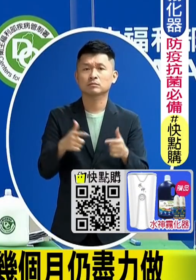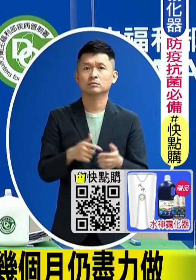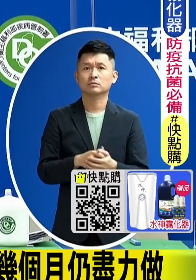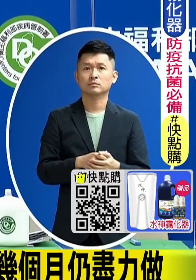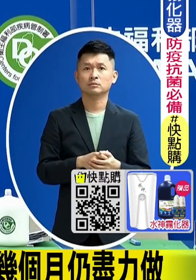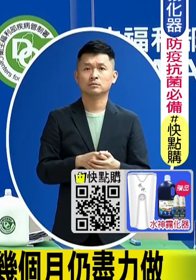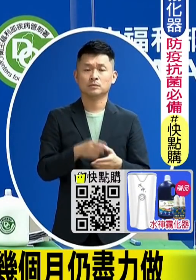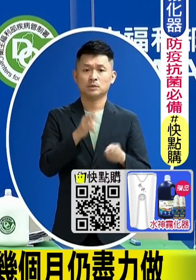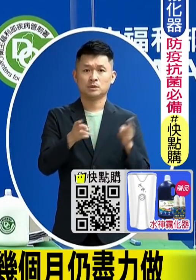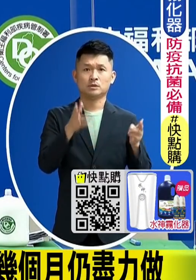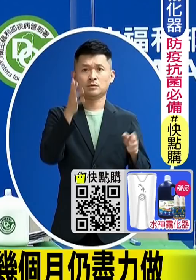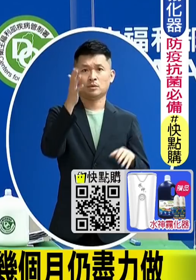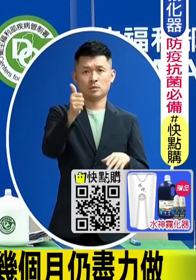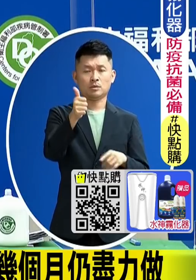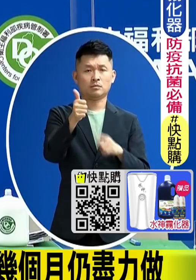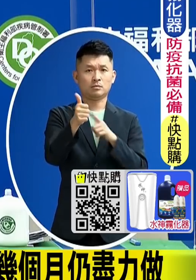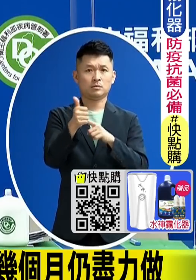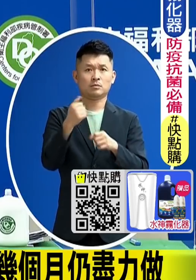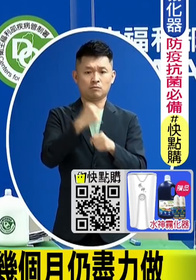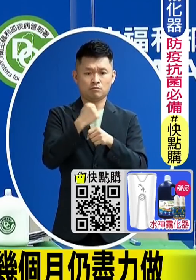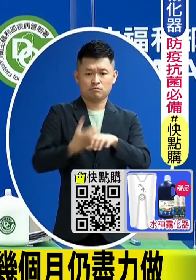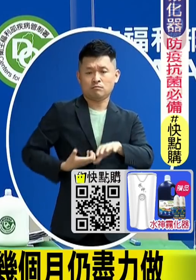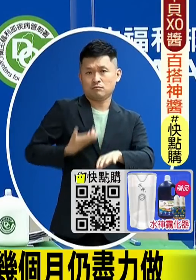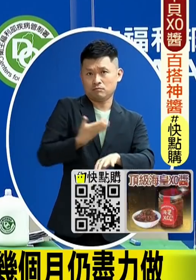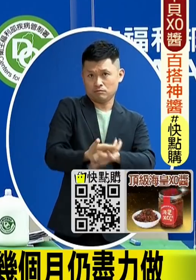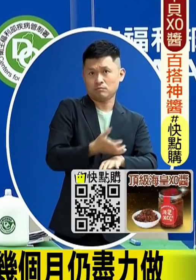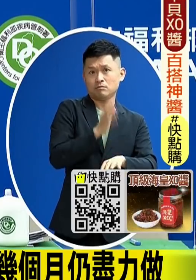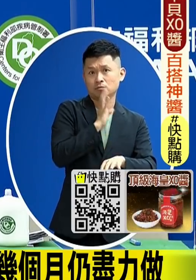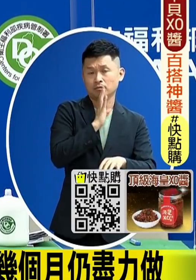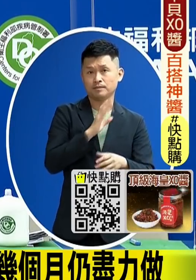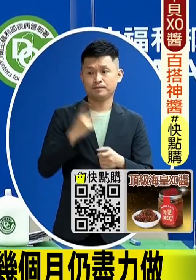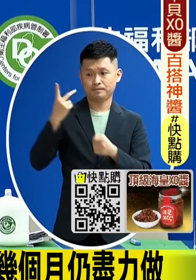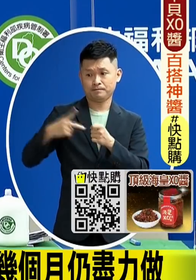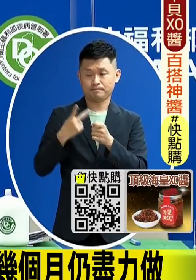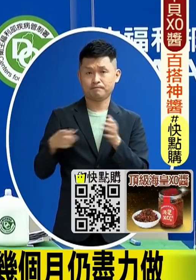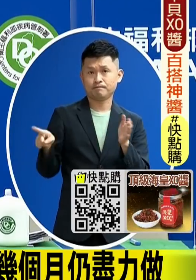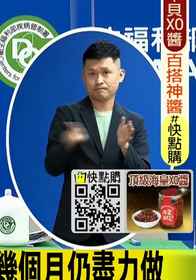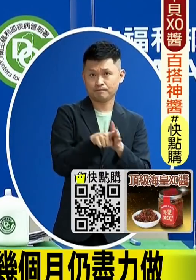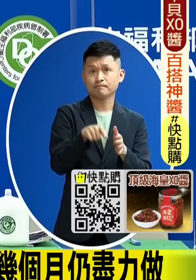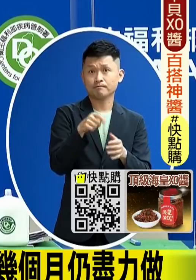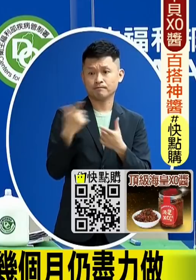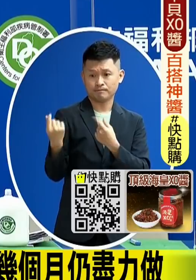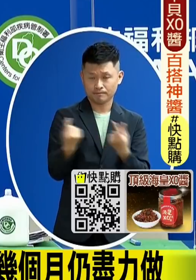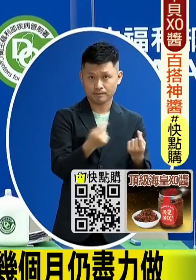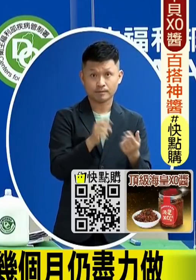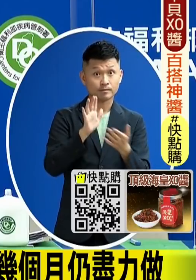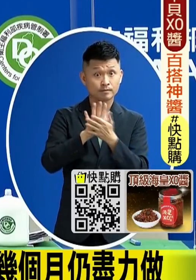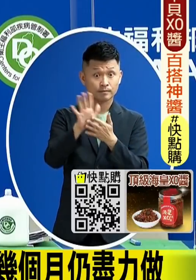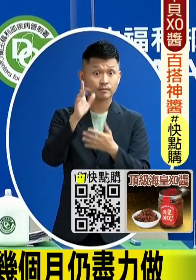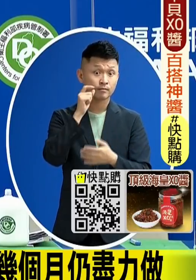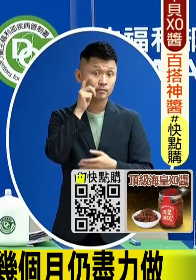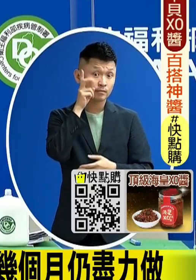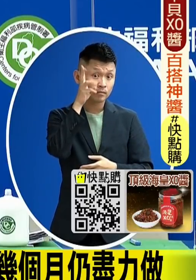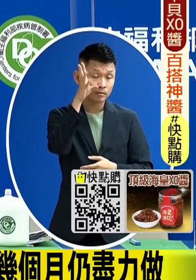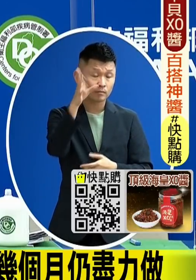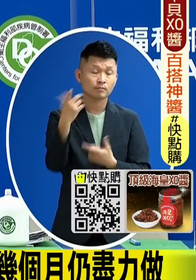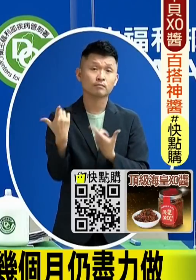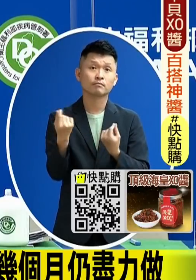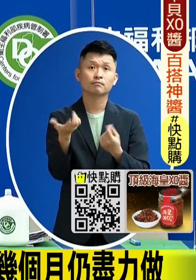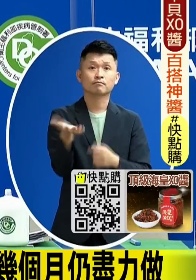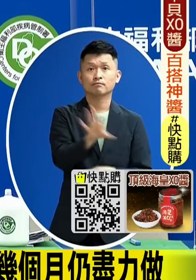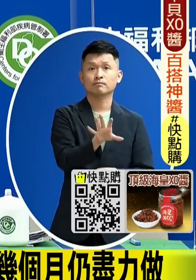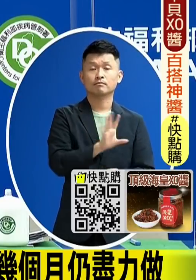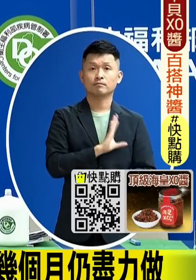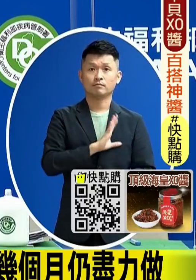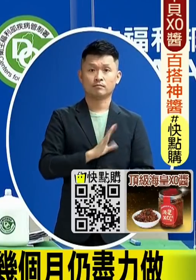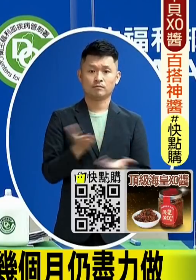这样的一个指挥官，我们就尽心尽力的做，两年来都是这样子，那未来这几个月也是这样子，